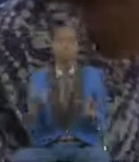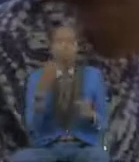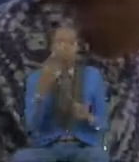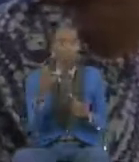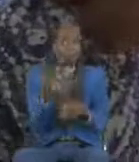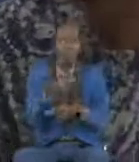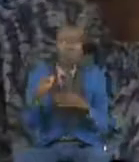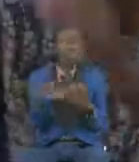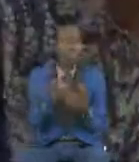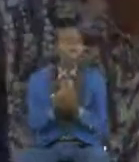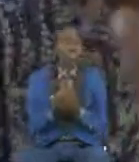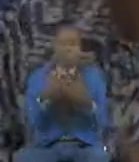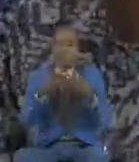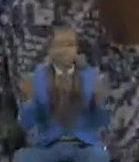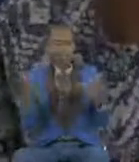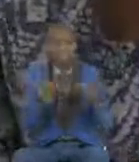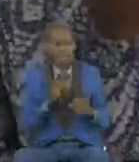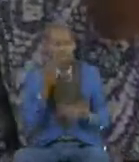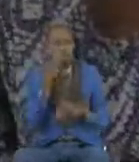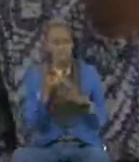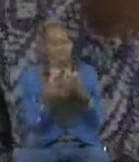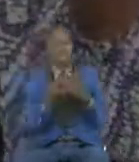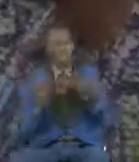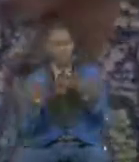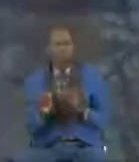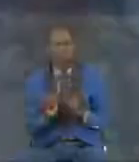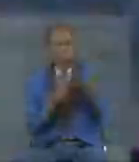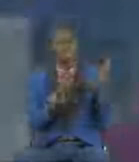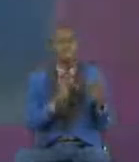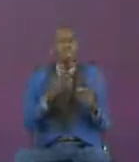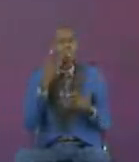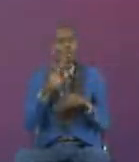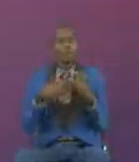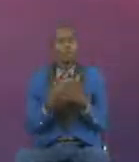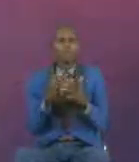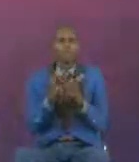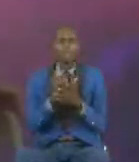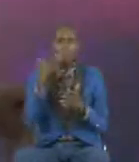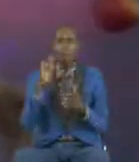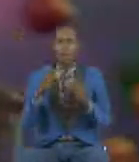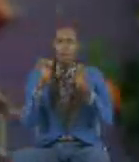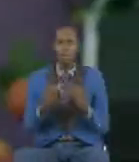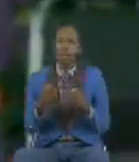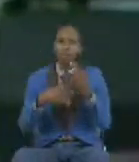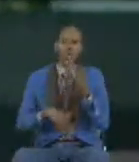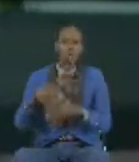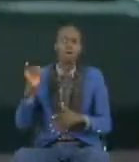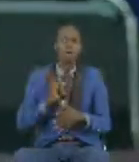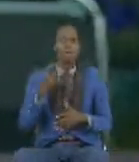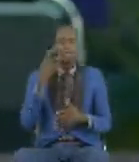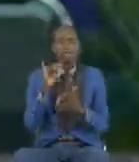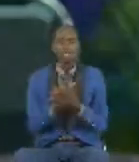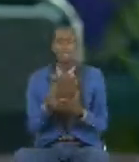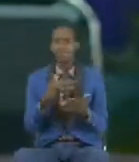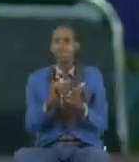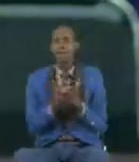Ces ennemis, je les vois sortir. Je vois ces puissances sortir. Toutes ces choses qui pouvaient détruire ta vie,